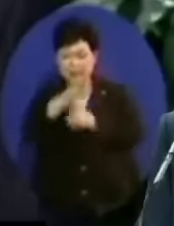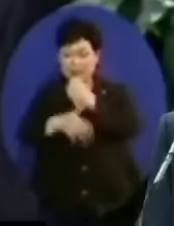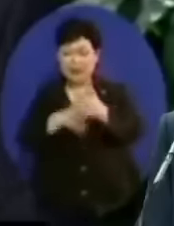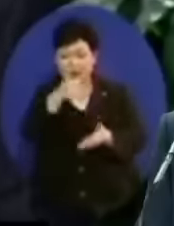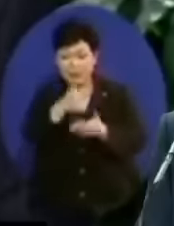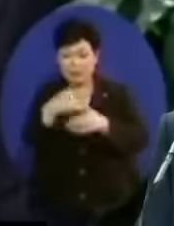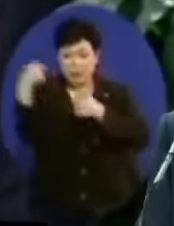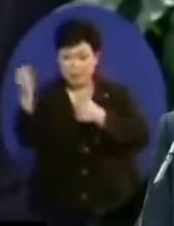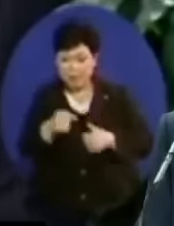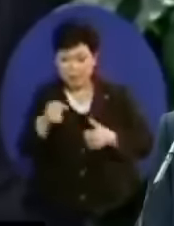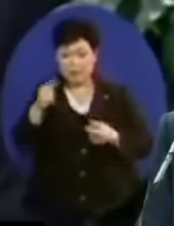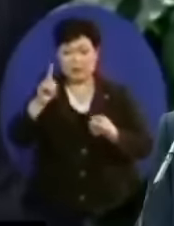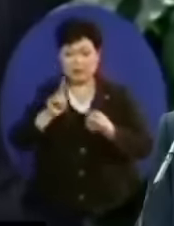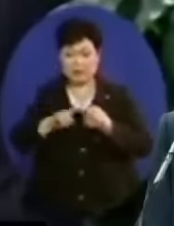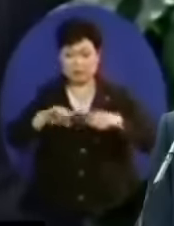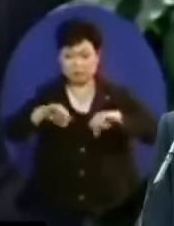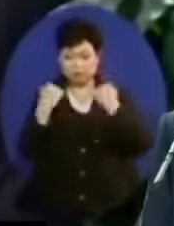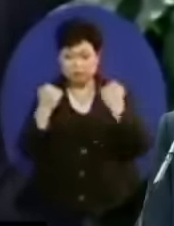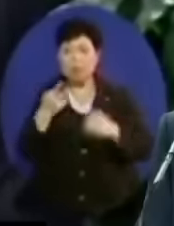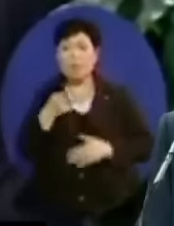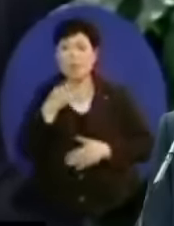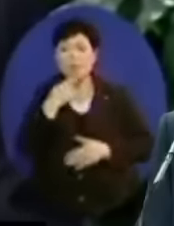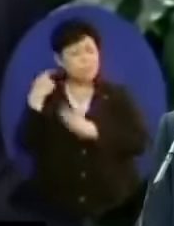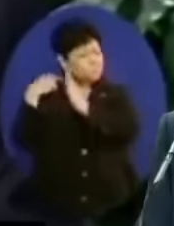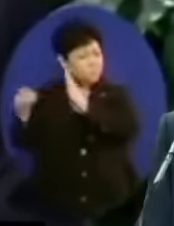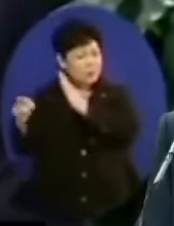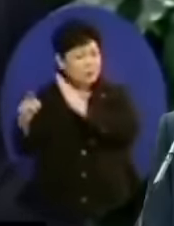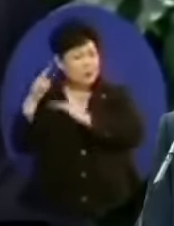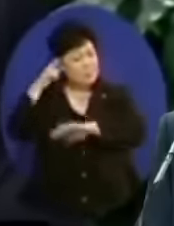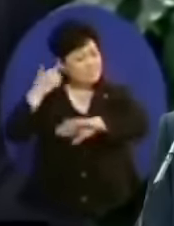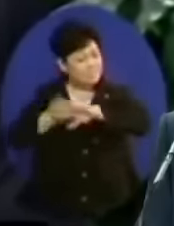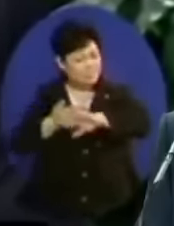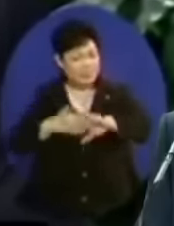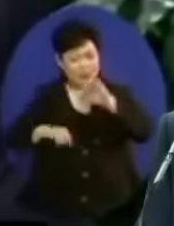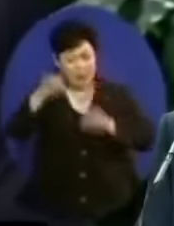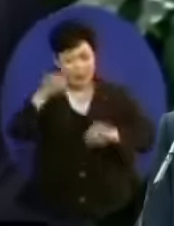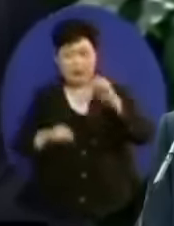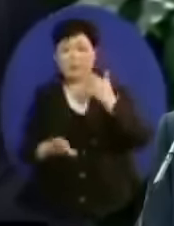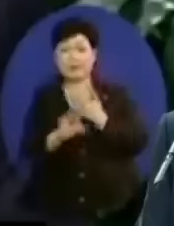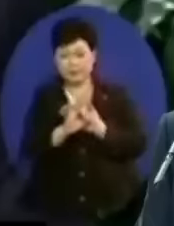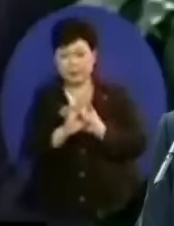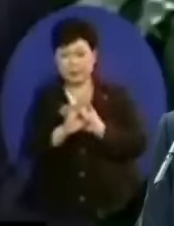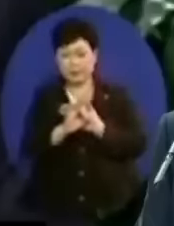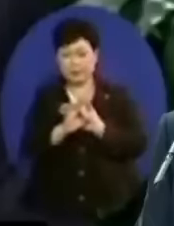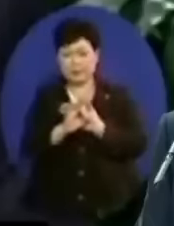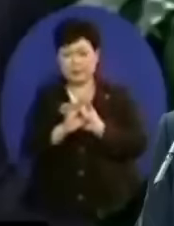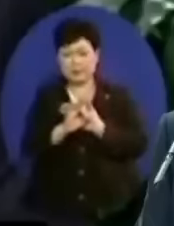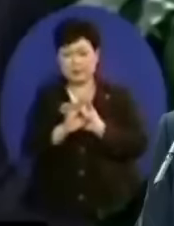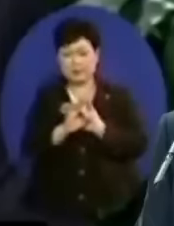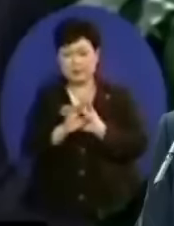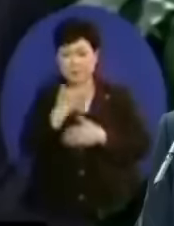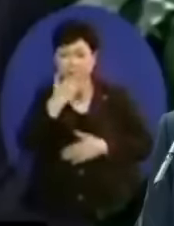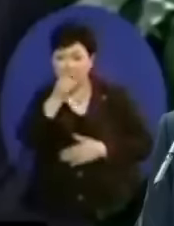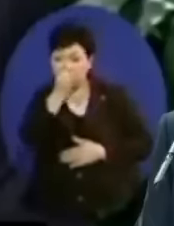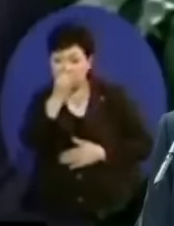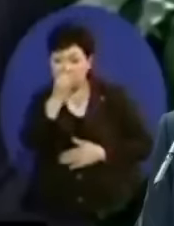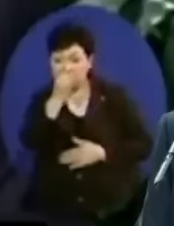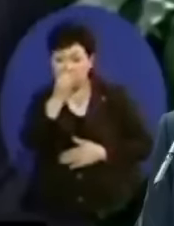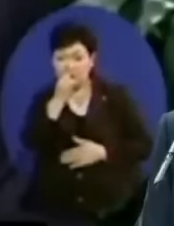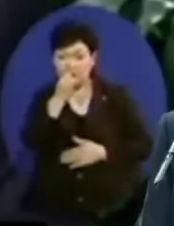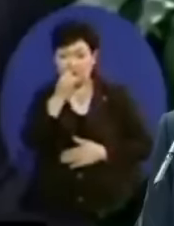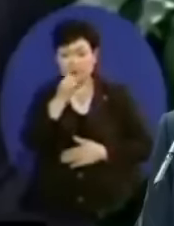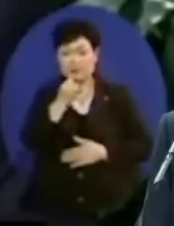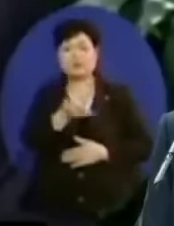하나님이 명령하신 것을 순종하지 않고 듣지 않고 반대적으로 행하면 될 수 있을 줄 아는데 여러분